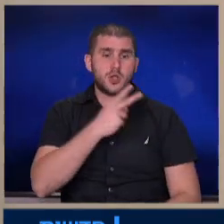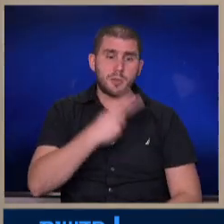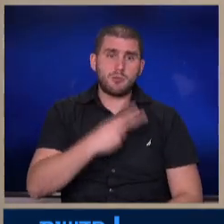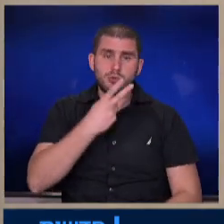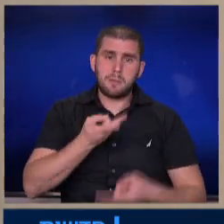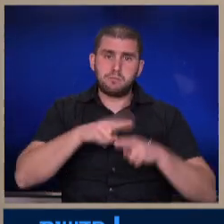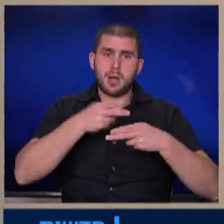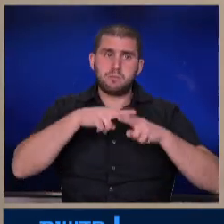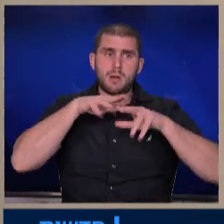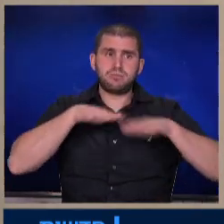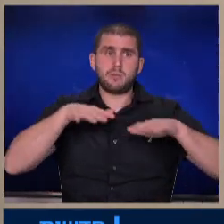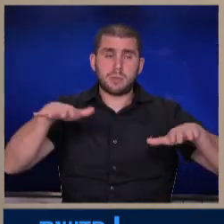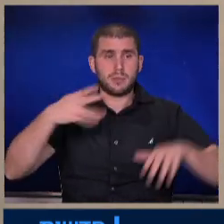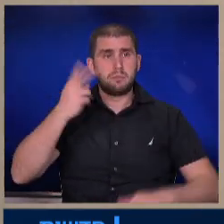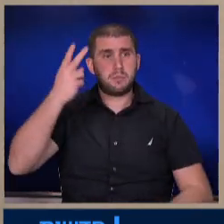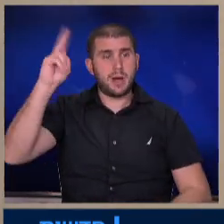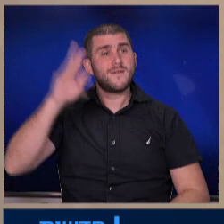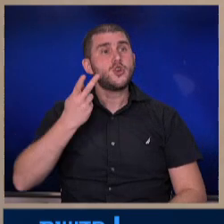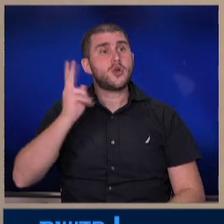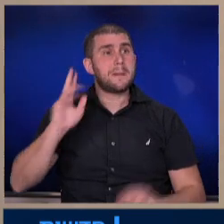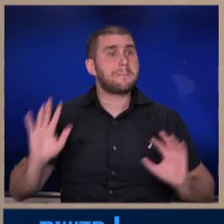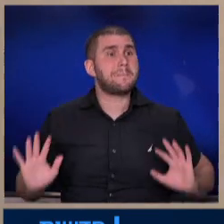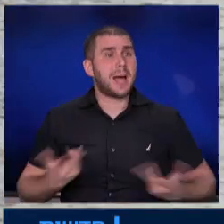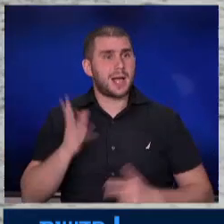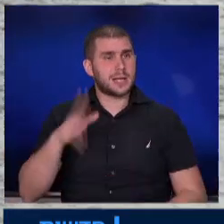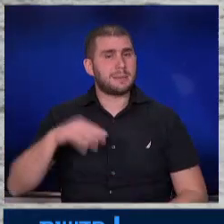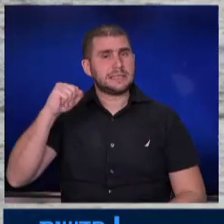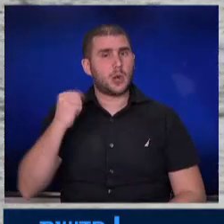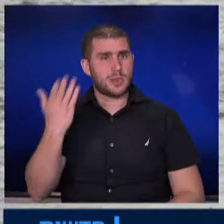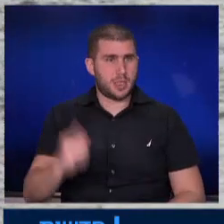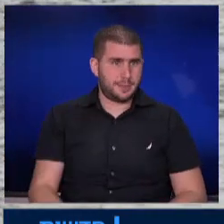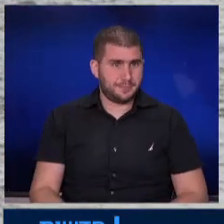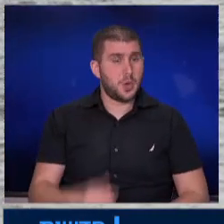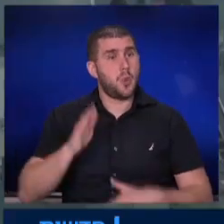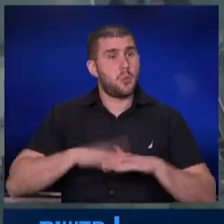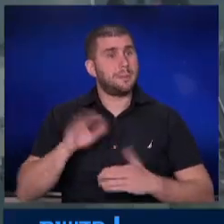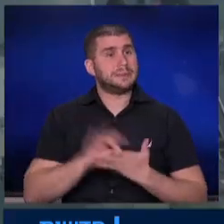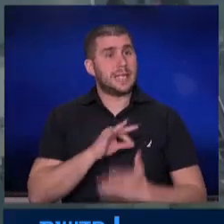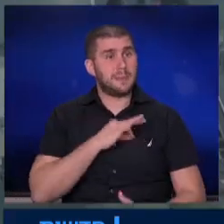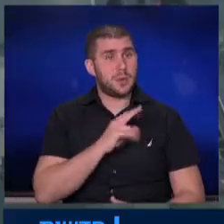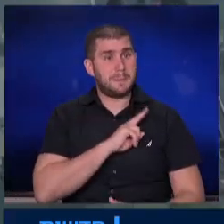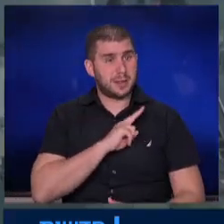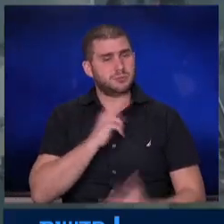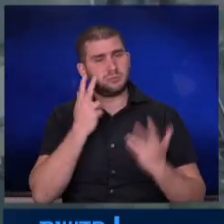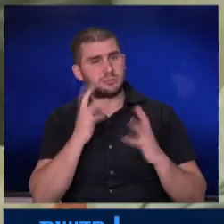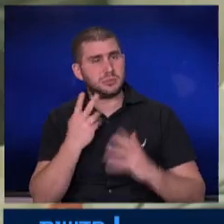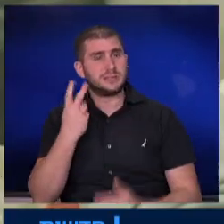in England and possibly even faster in Scotland. מומחי משרד הבריאות הבריטי צופים בין